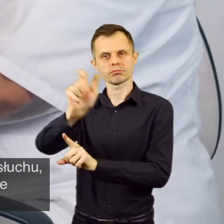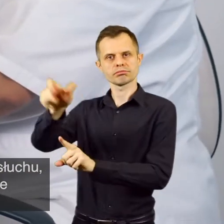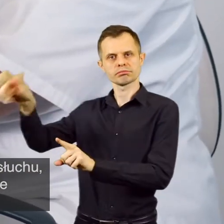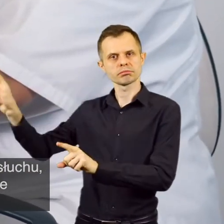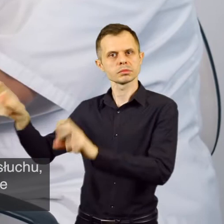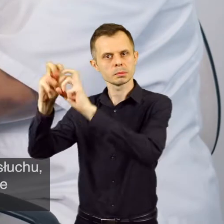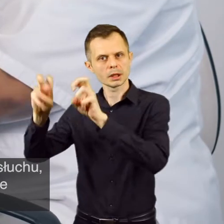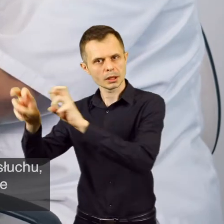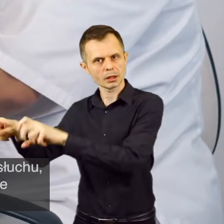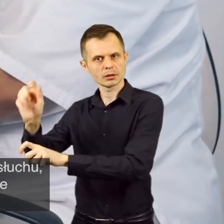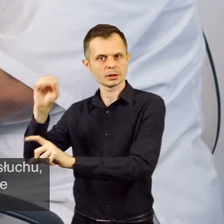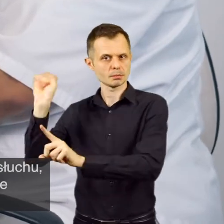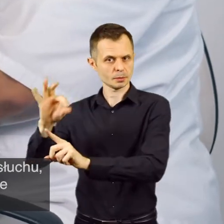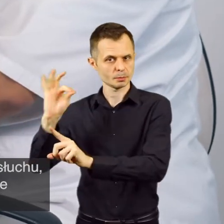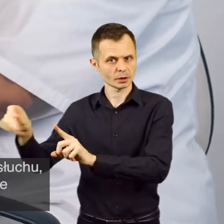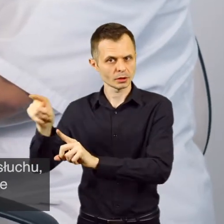przeprowadziliśmy badania